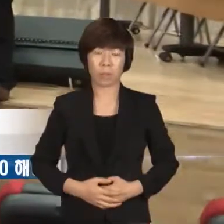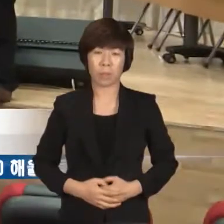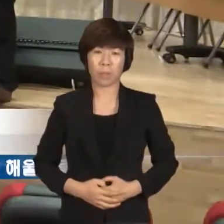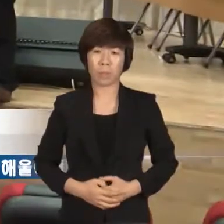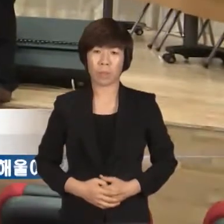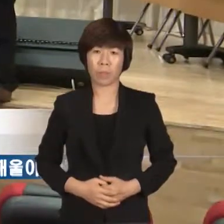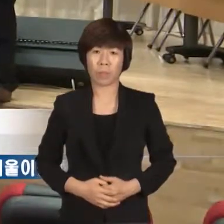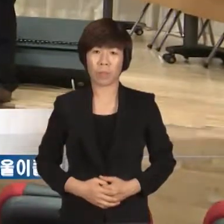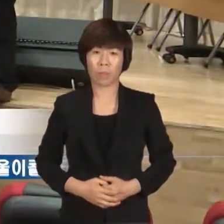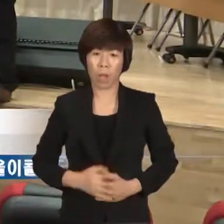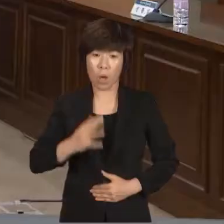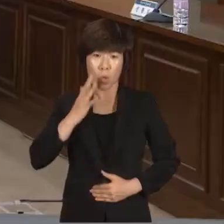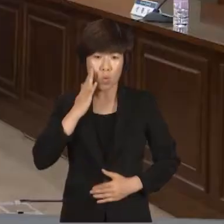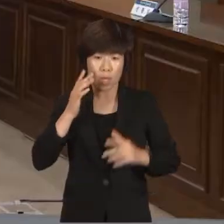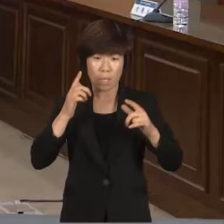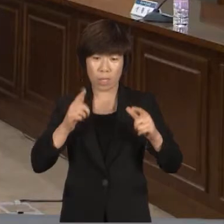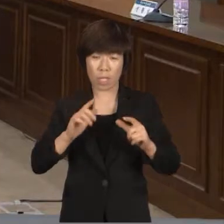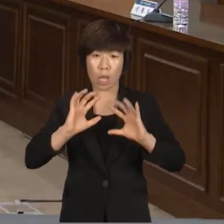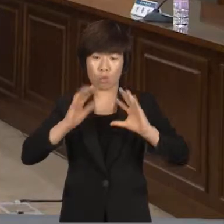기대한다고 전했습니다.